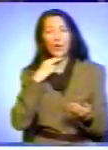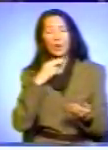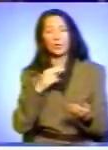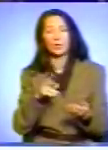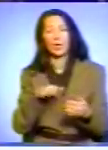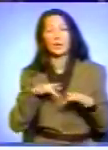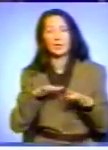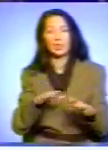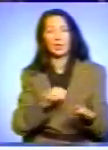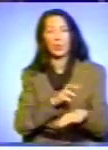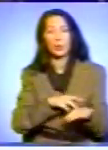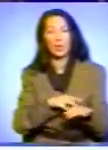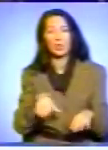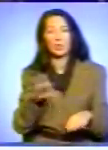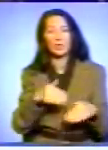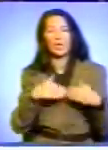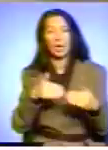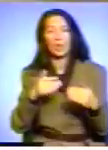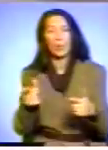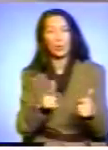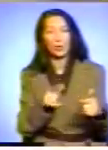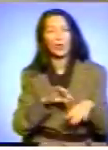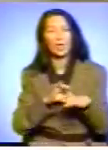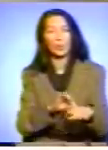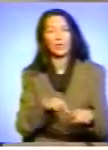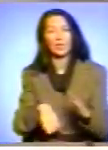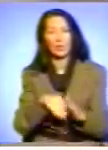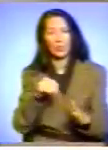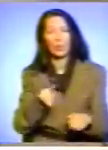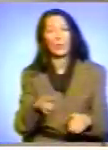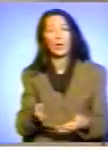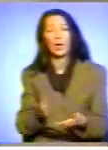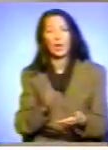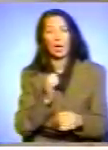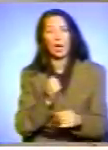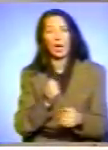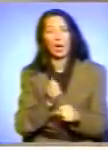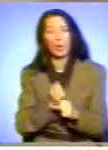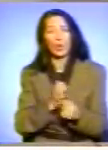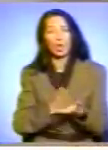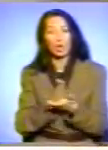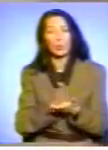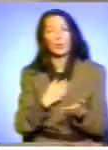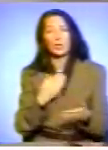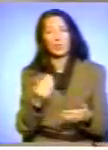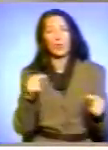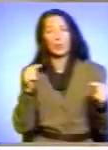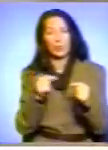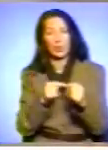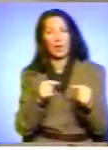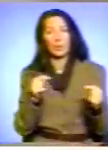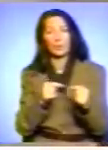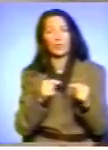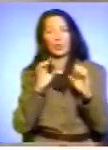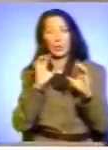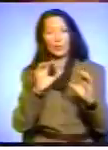етапах підготовки та проведення виборів. Принесення служби ми з вами відповідаємо відповідно до постанови Кабінету міністрів, відповідаємо за